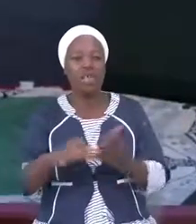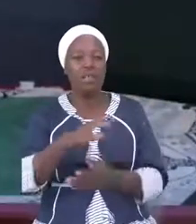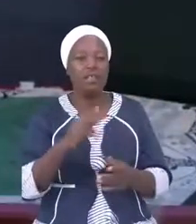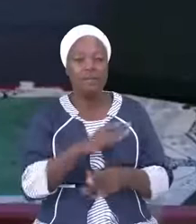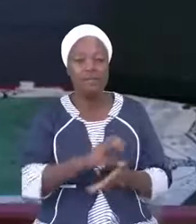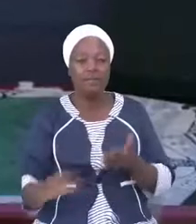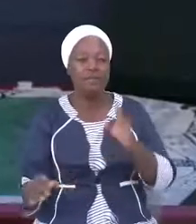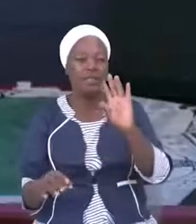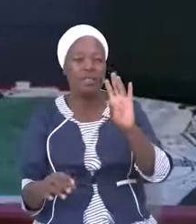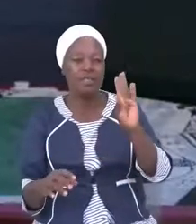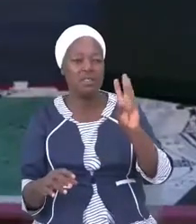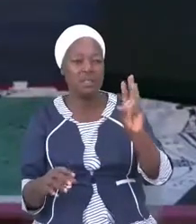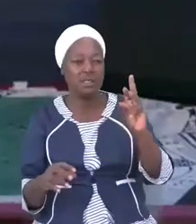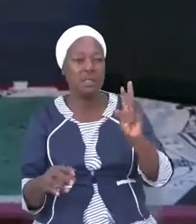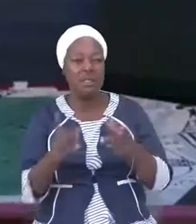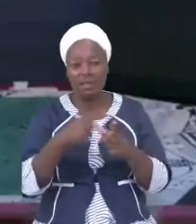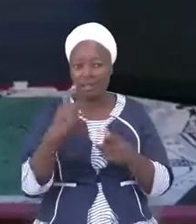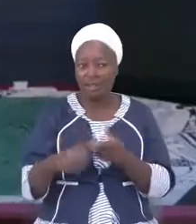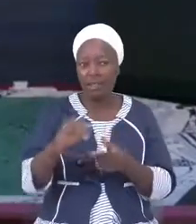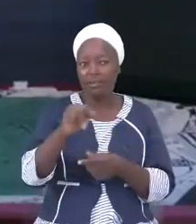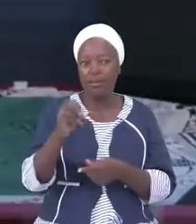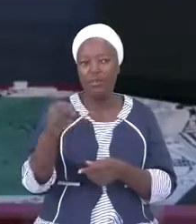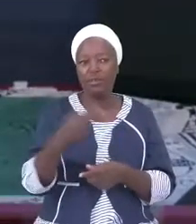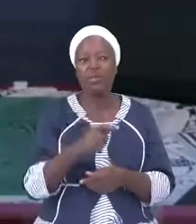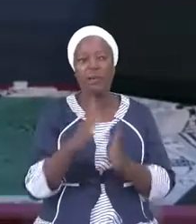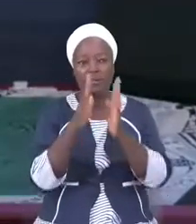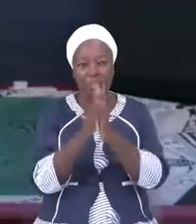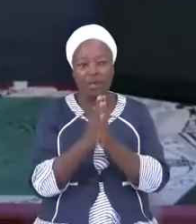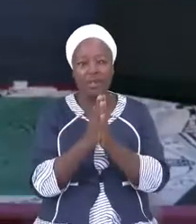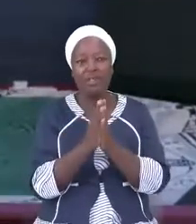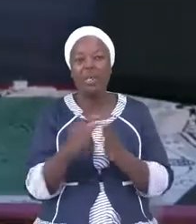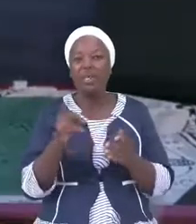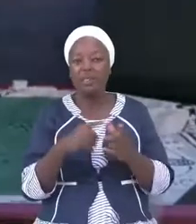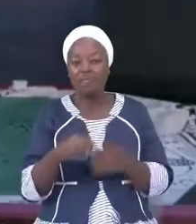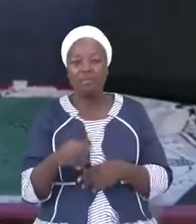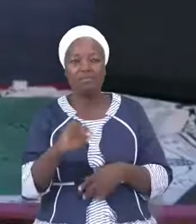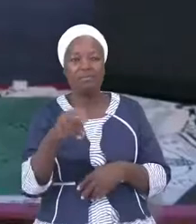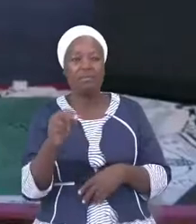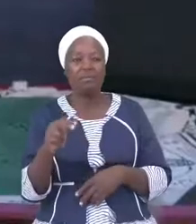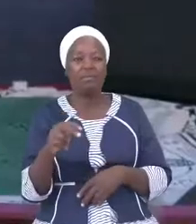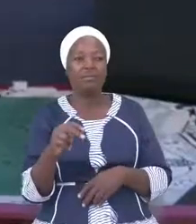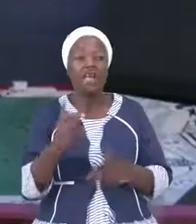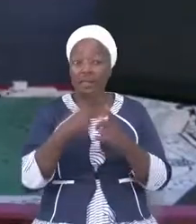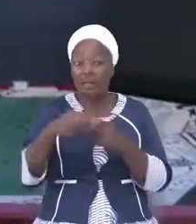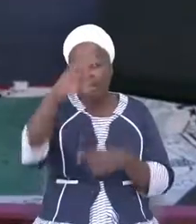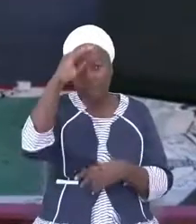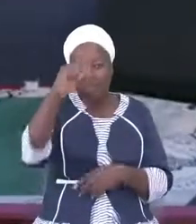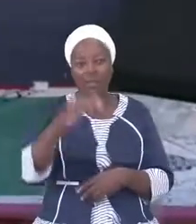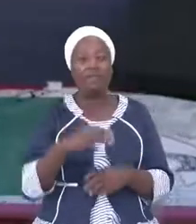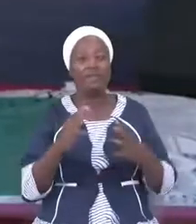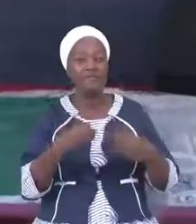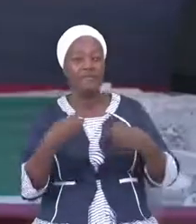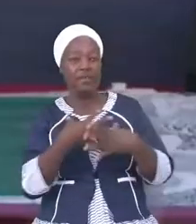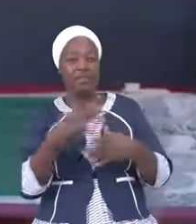s'apaisa. 16. Ces hommes furent saisis d'une grande crainte de